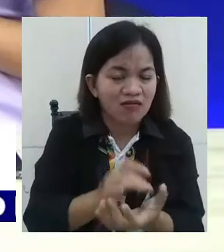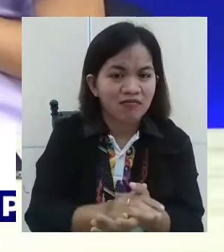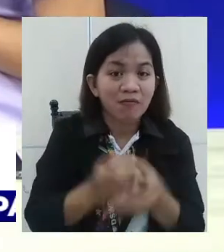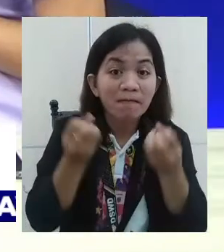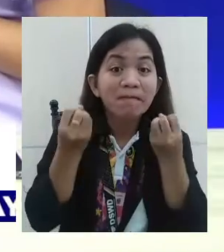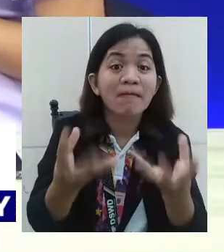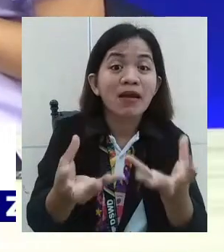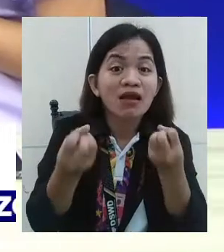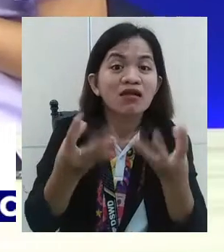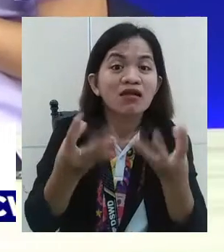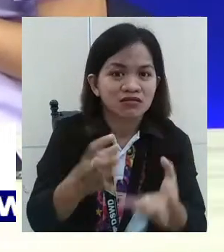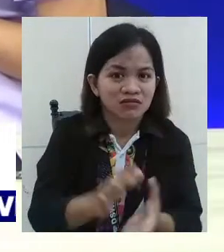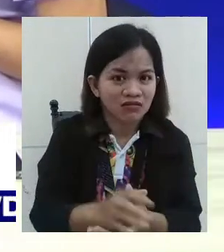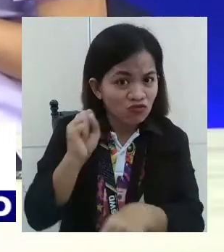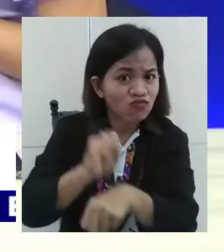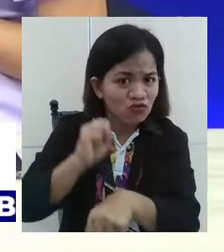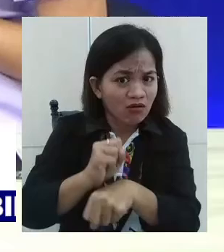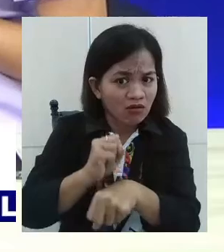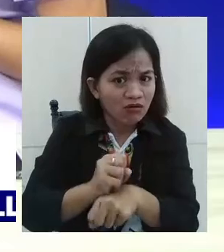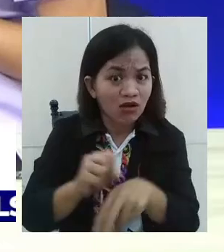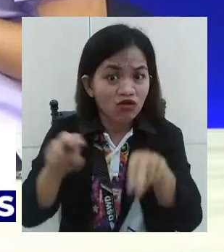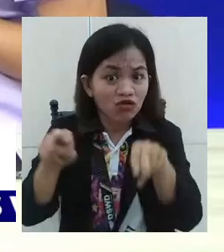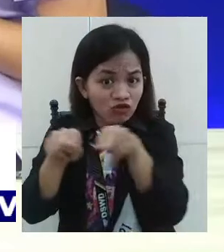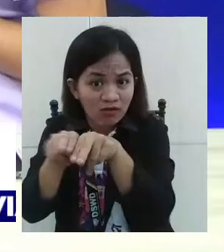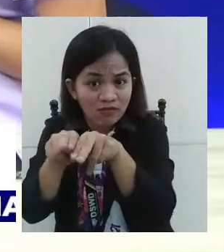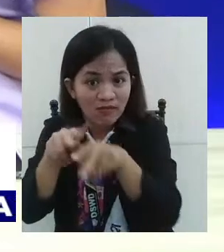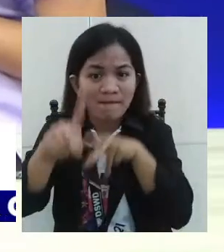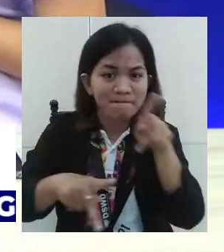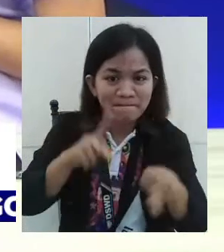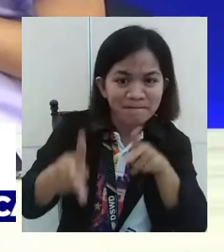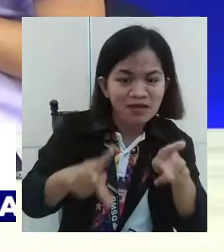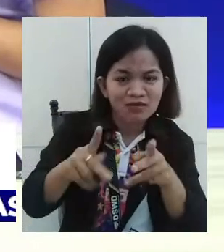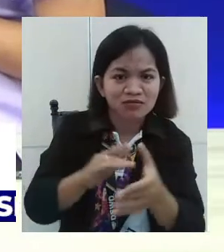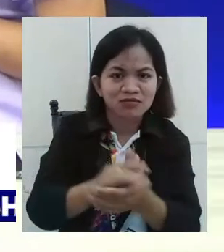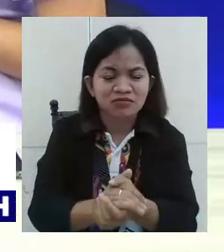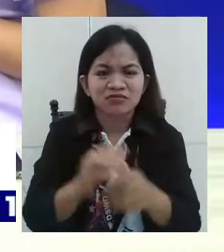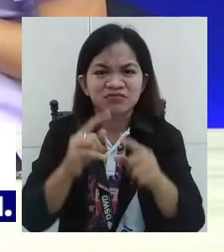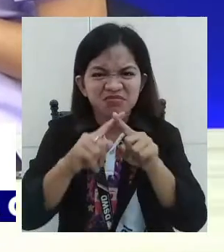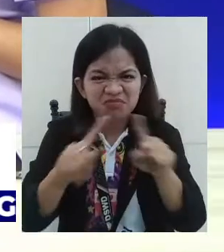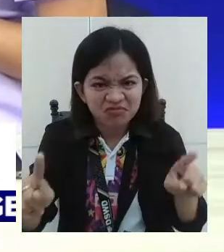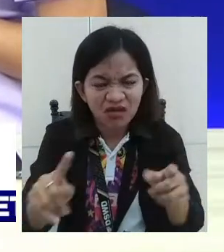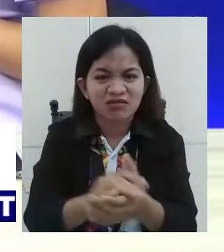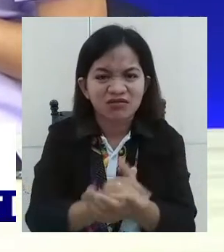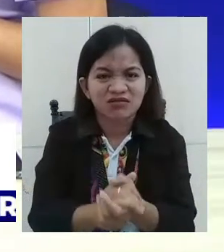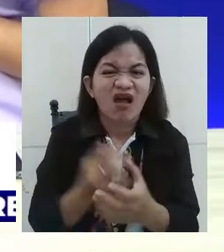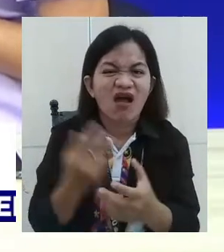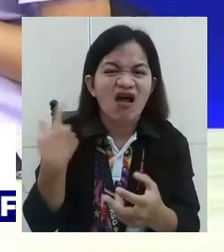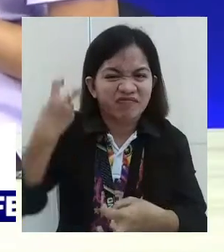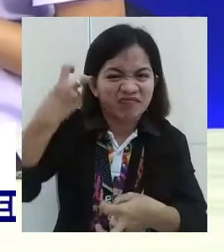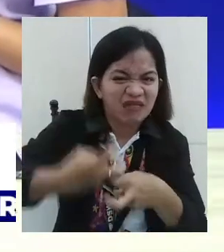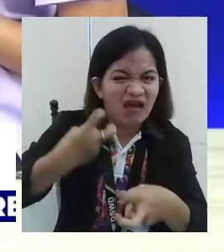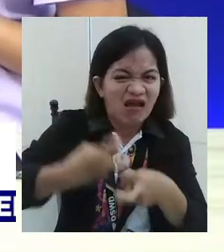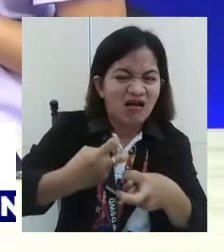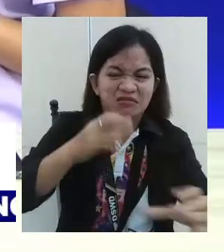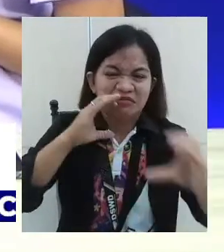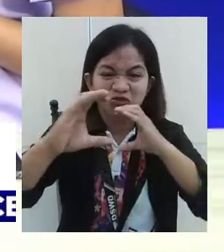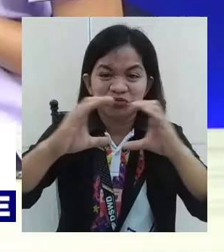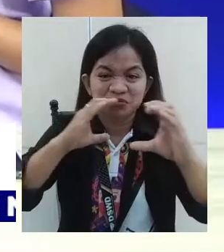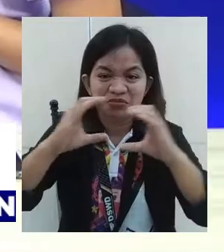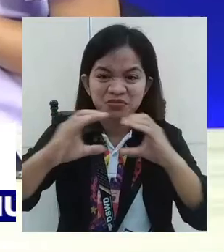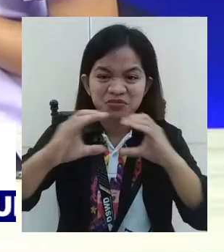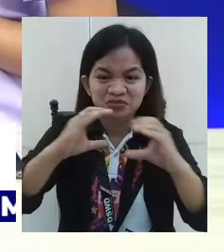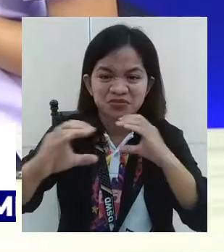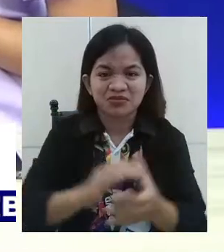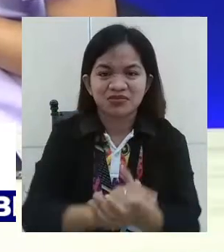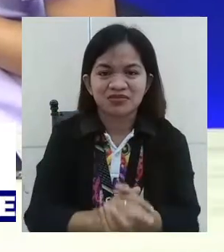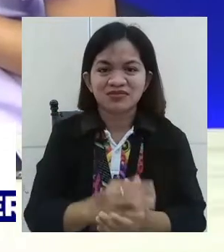walang kapansanan. Yeah. Only that they are having difficulty in terms of communicating. Mm-hmm. So ang ginawa nila, nakausap ko